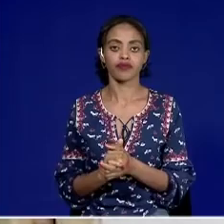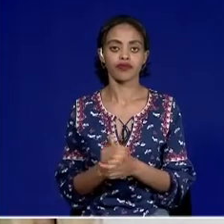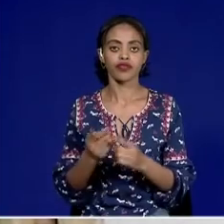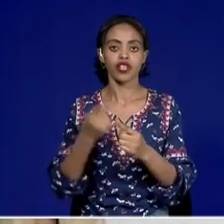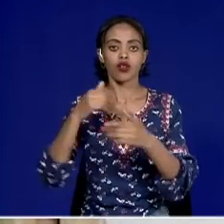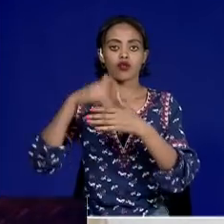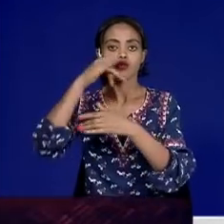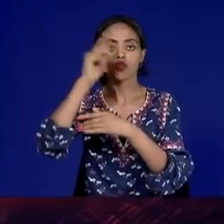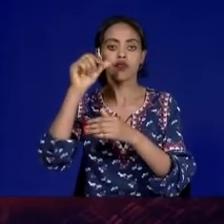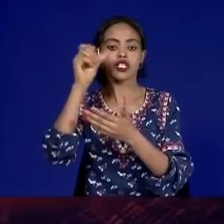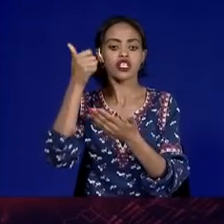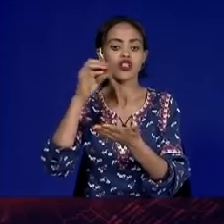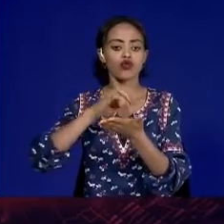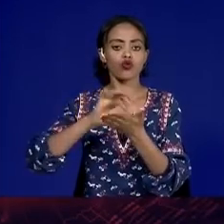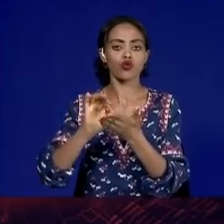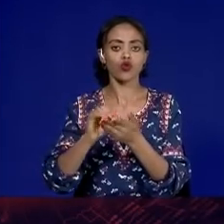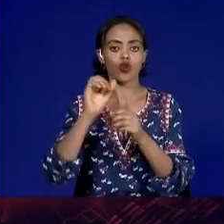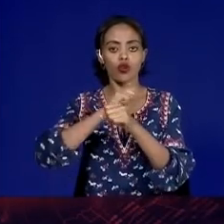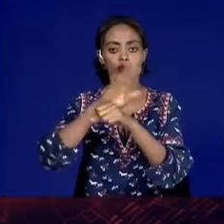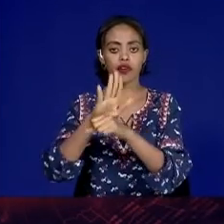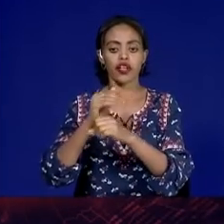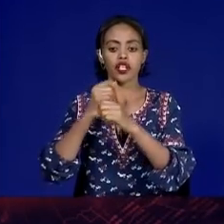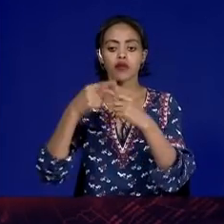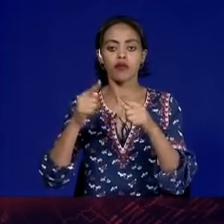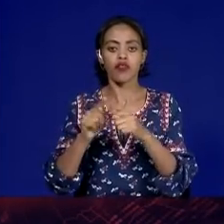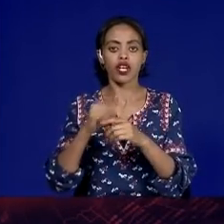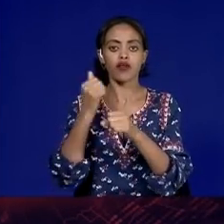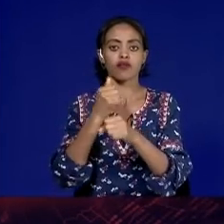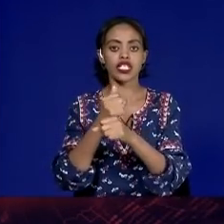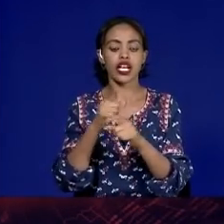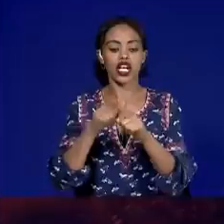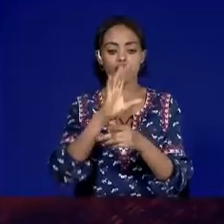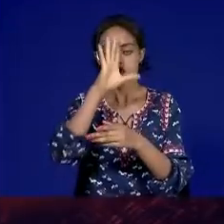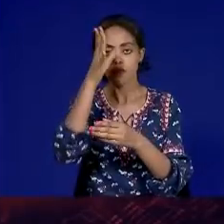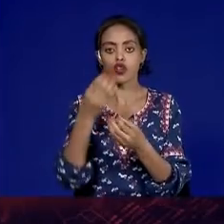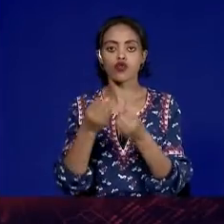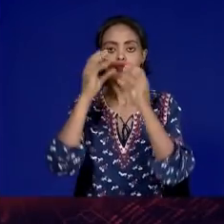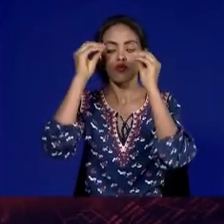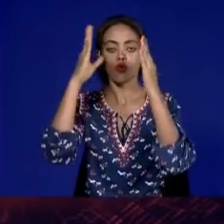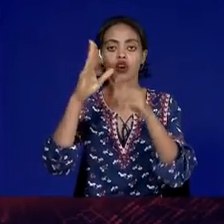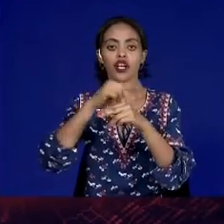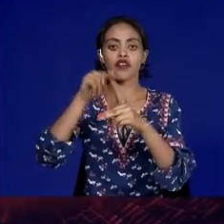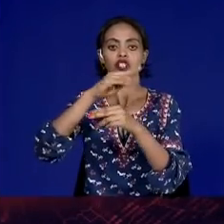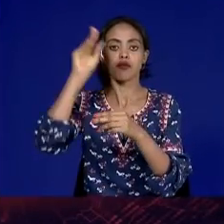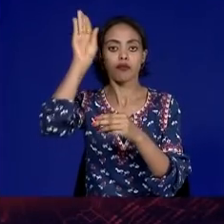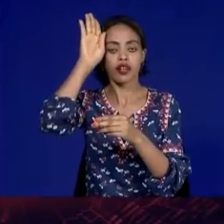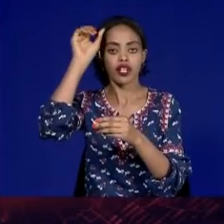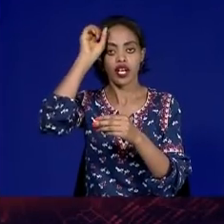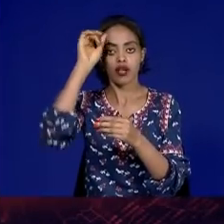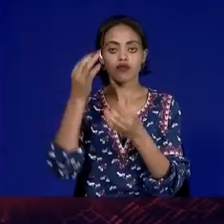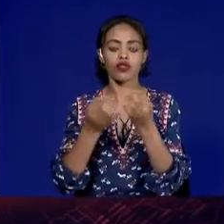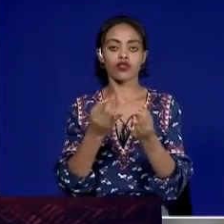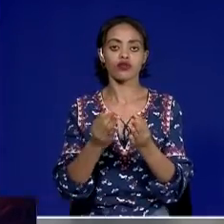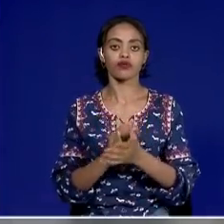ካብ ወፃኢ ብዓሰርታት ኣሽሓት ዝቕፅር ሕማም ቫይረስ ኮሮና ንምፍላይ ዘኽእል መሳርሒ ከም ዝምሃዙ ምሁራት ዩኒቨርሲቲ በርሚንግሃም ገሊፆም